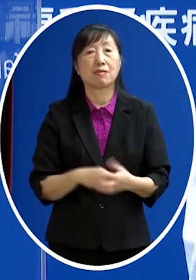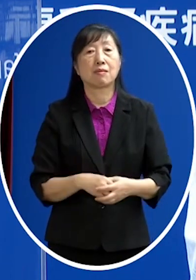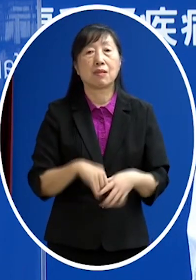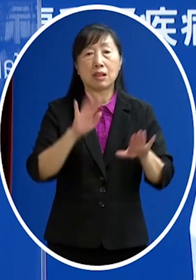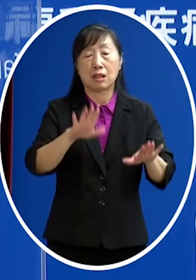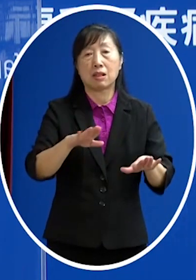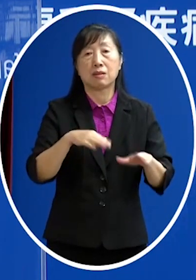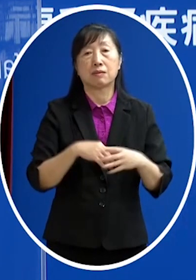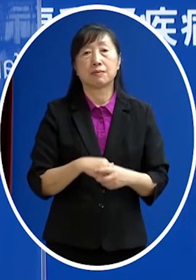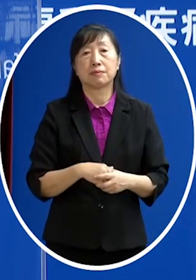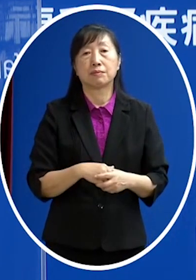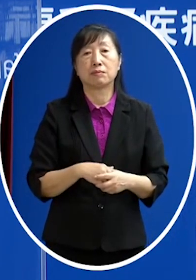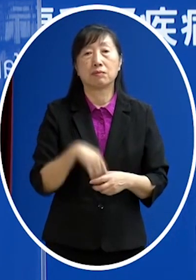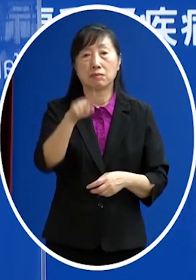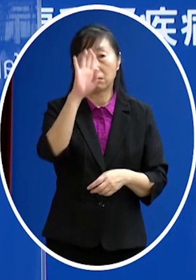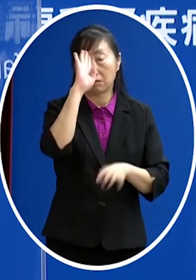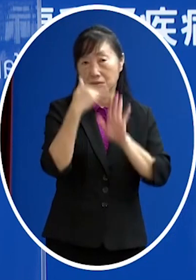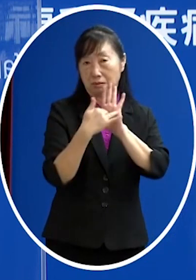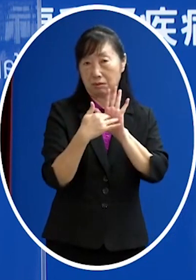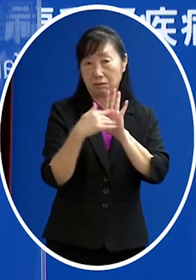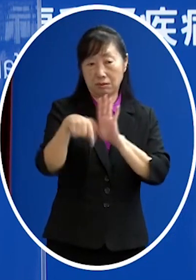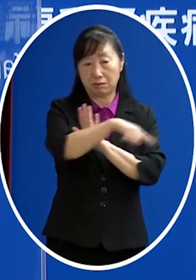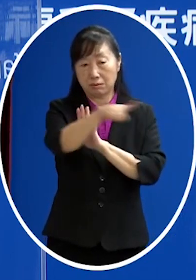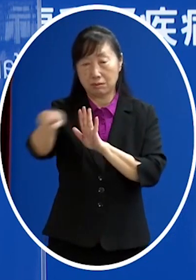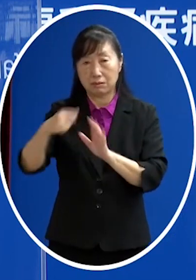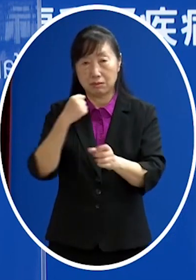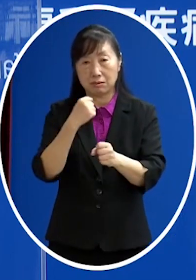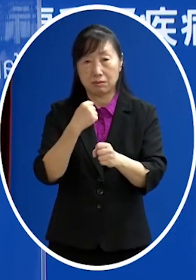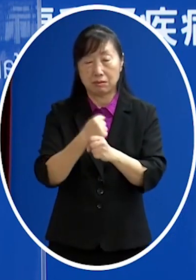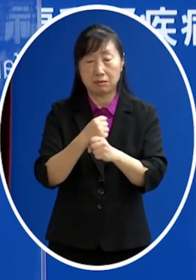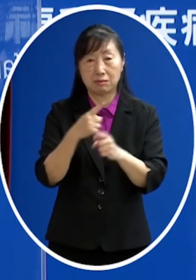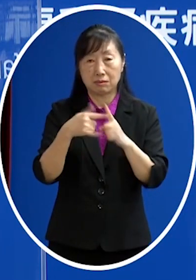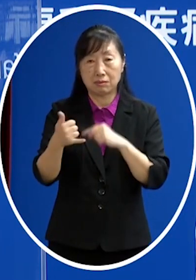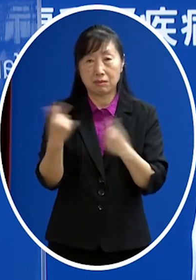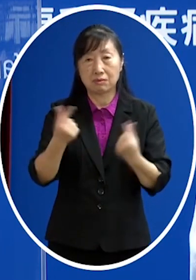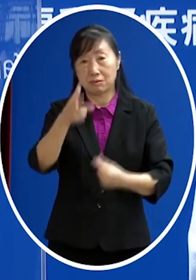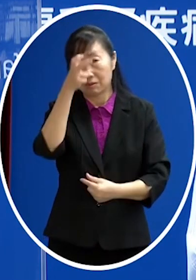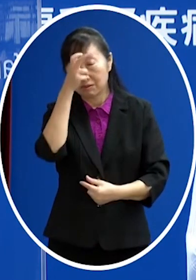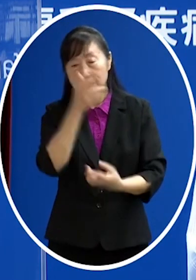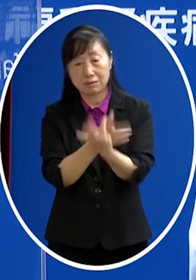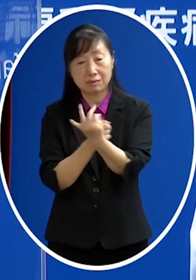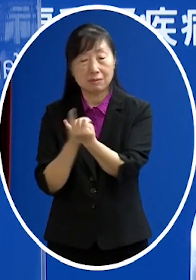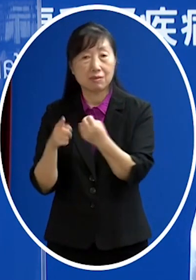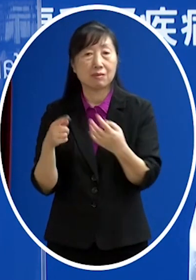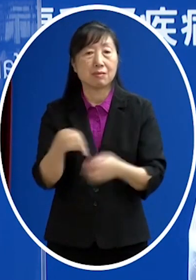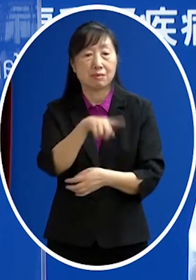的我们这个防线守起来的相关的人员，还有警察的同仁。